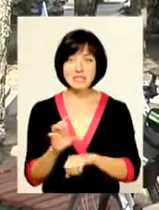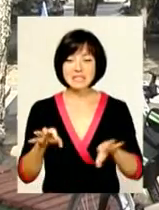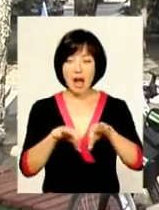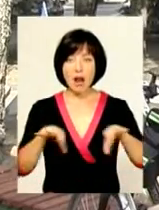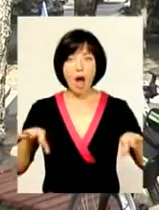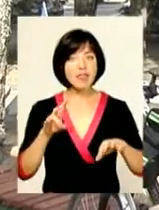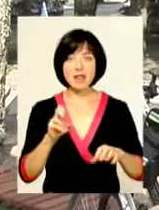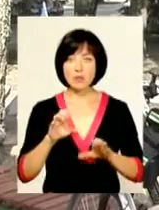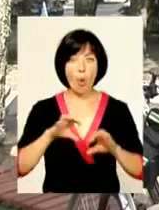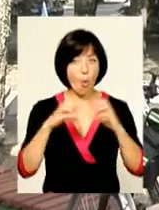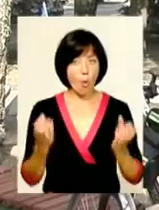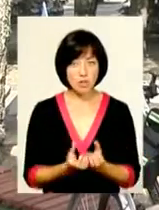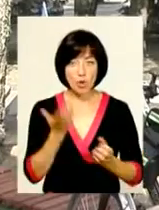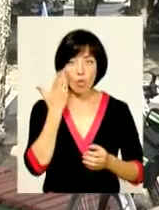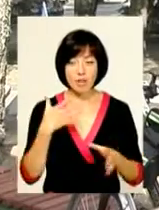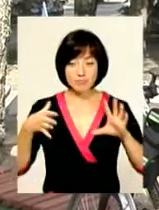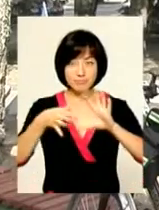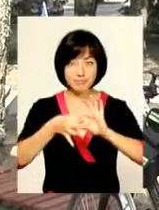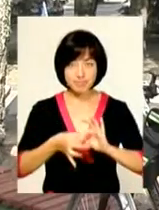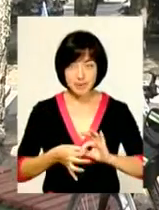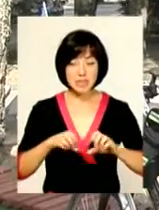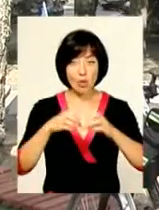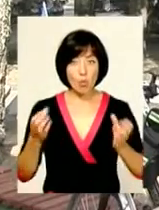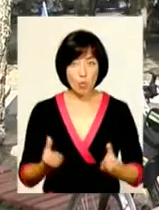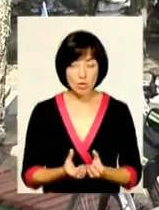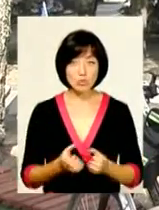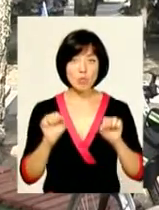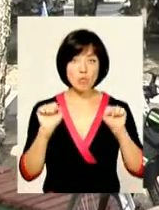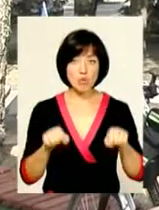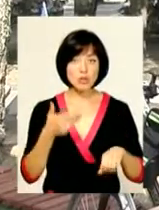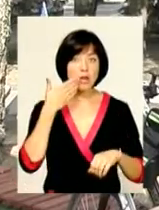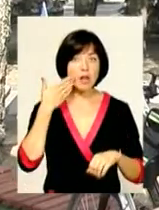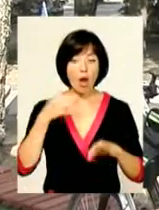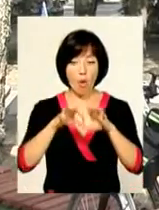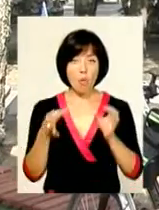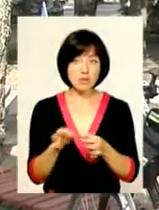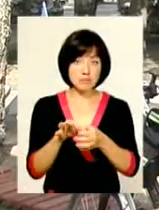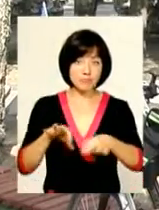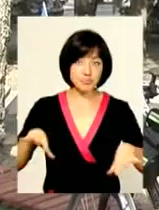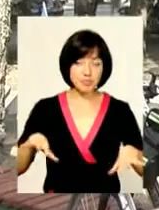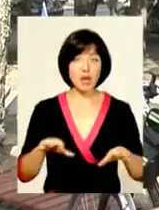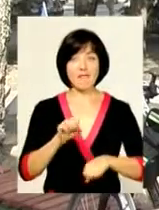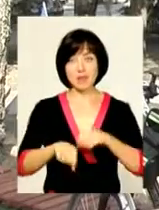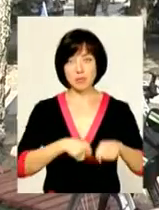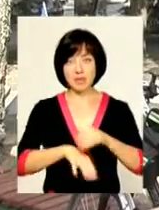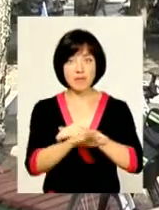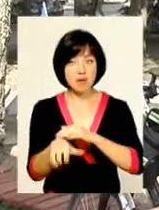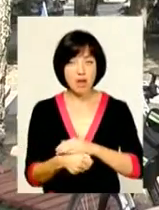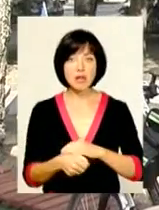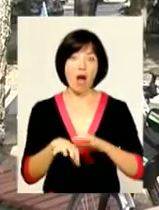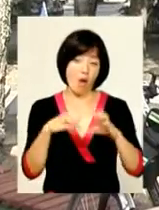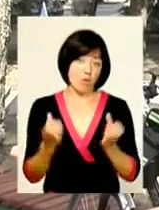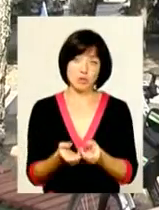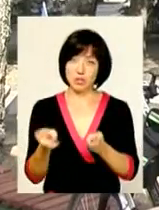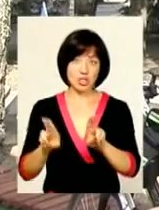а не за колесо. Бо коли велосипед причіплений за колесо, тоді можна просто колесо тихенько зняти і велосипед забрати. Ну, колесо